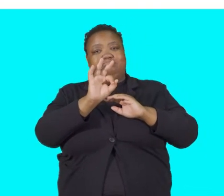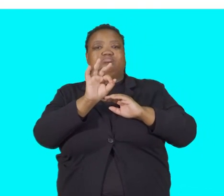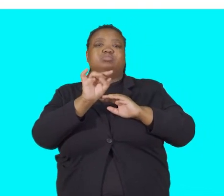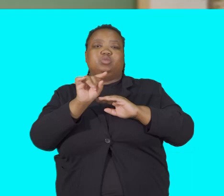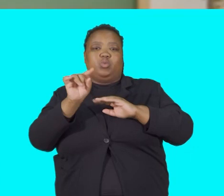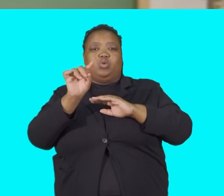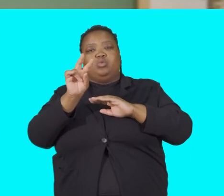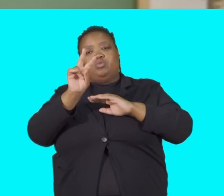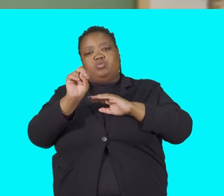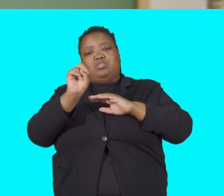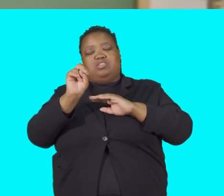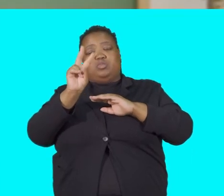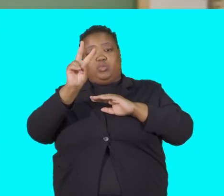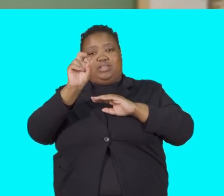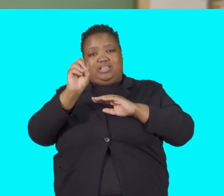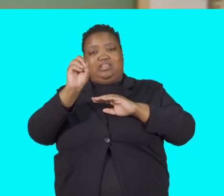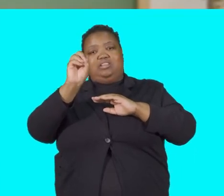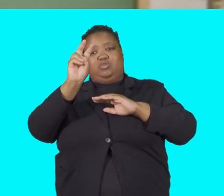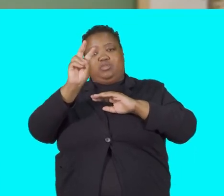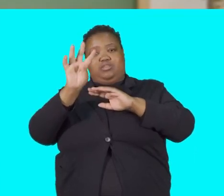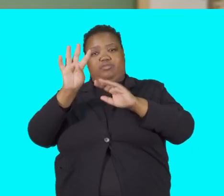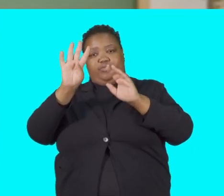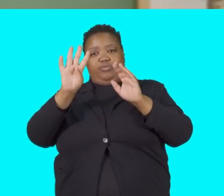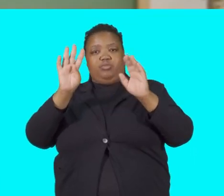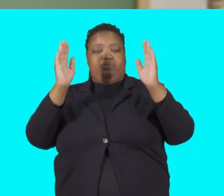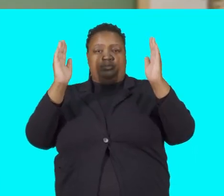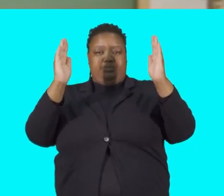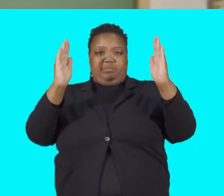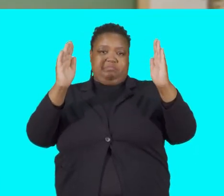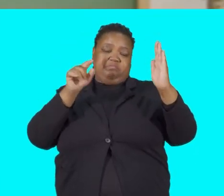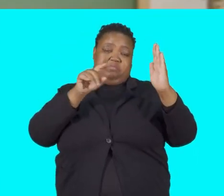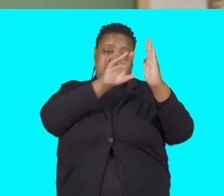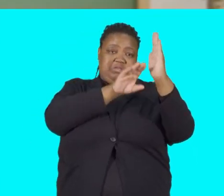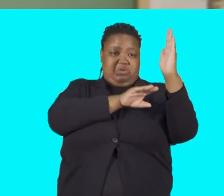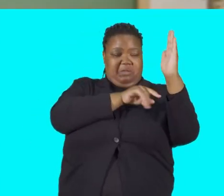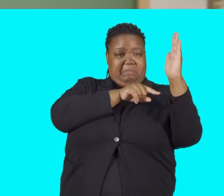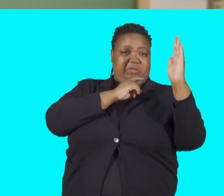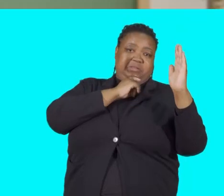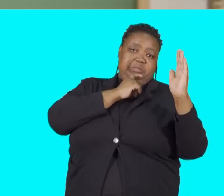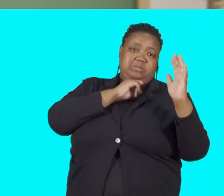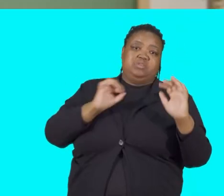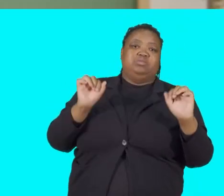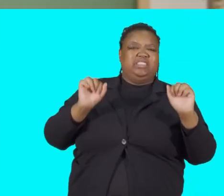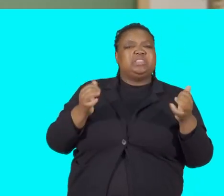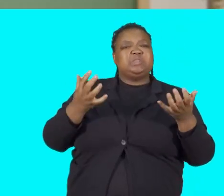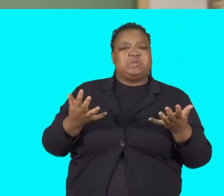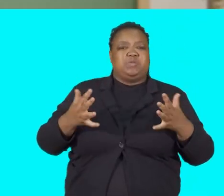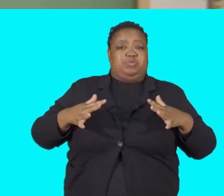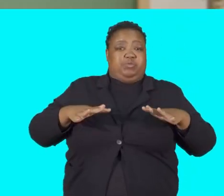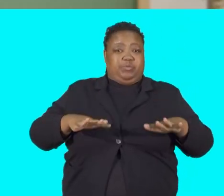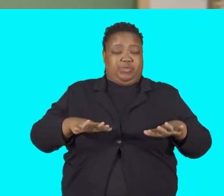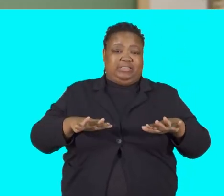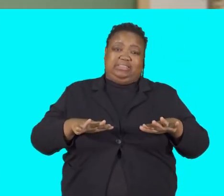namashumi amabini anesithathu, ukuya kutsho kumawaka amabini, namashumi amabini anesine. Ingeyiyo eyesiphelo,